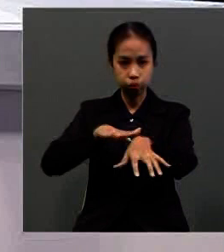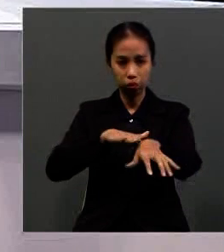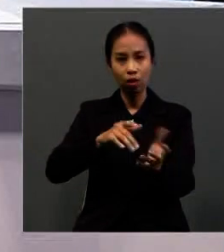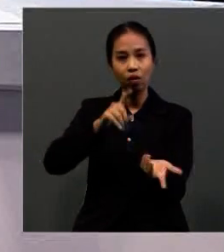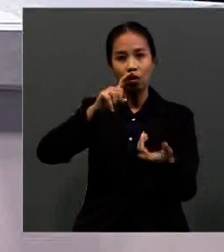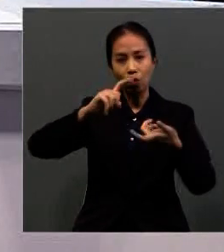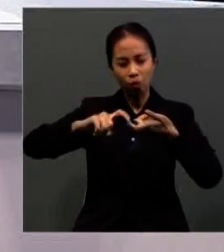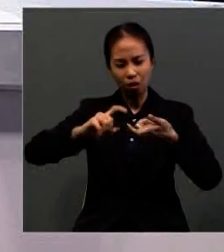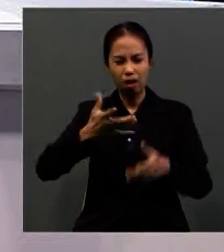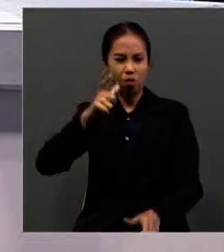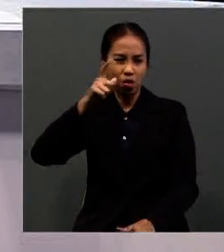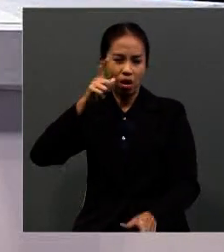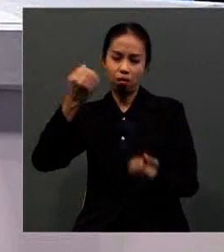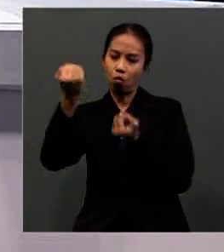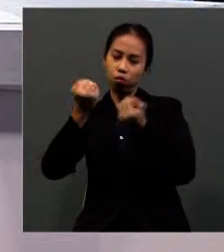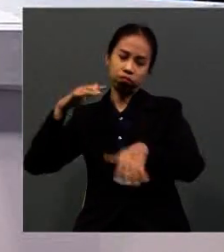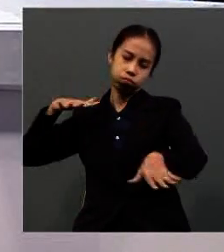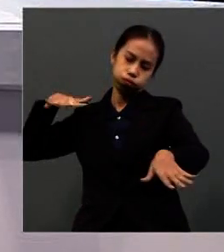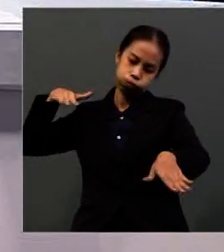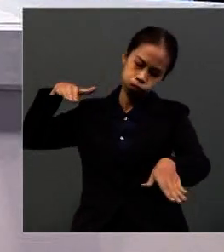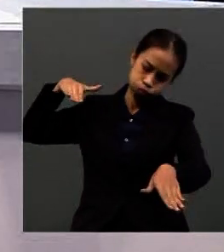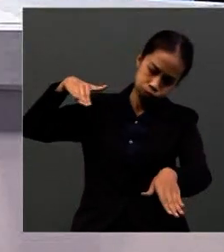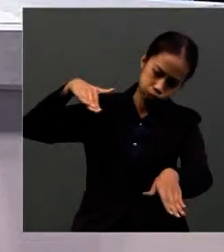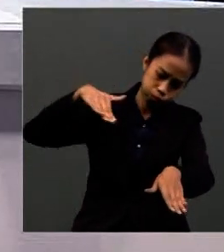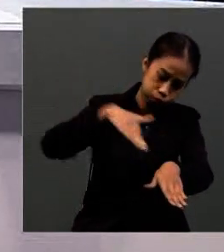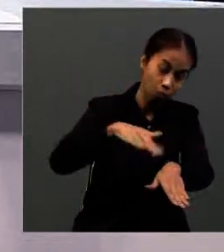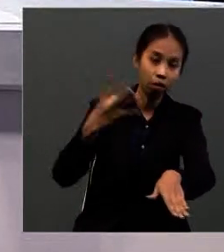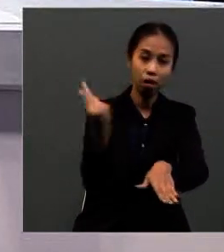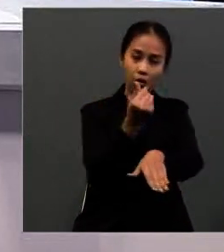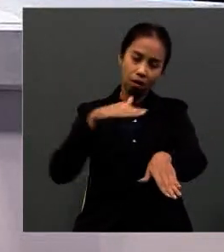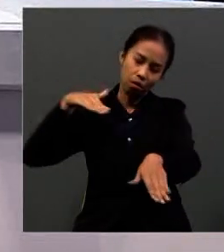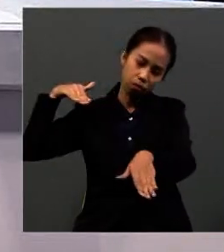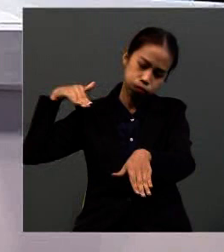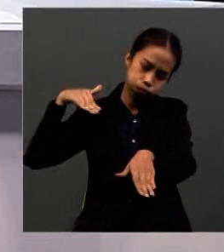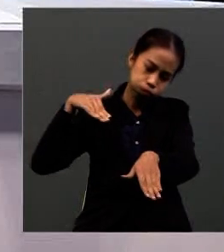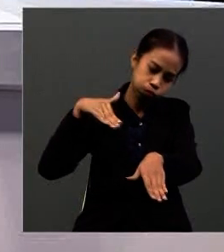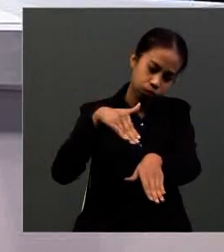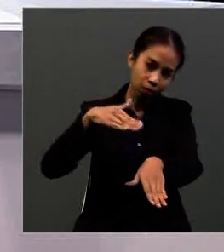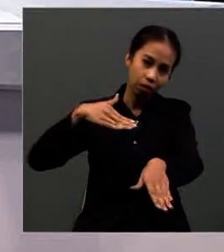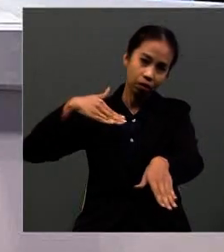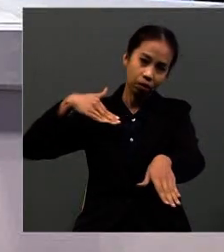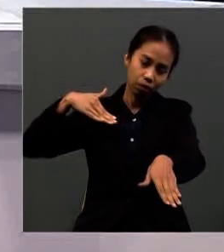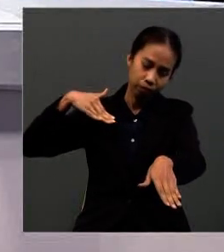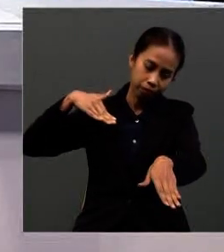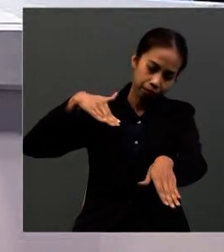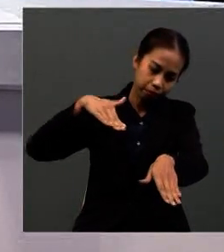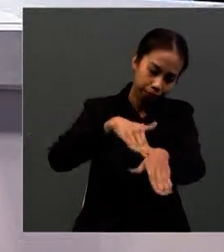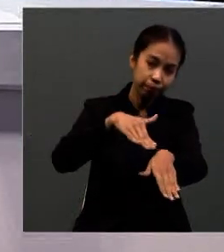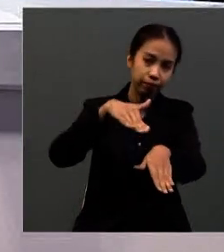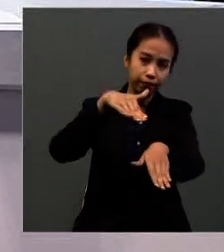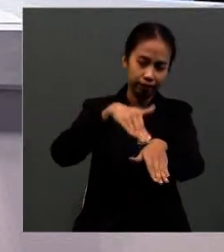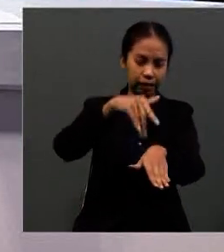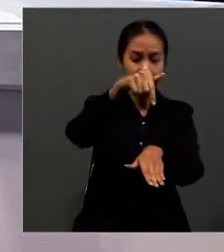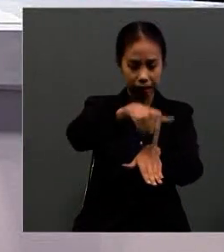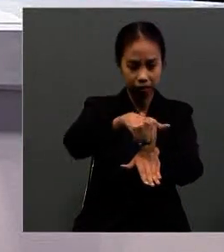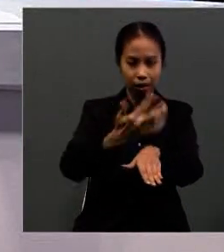พอรถมันมีขนาดใหญ่แล้วก็หนักด้วยนะฮะลงเนินมาด้วยความเร็วปรากฏว่าเสียหลักแล้วไปพุ่งชนท้ายรถที่อ